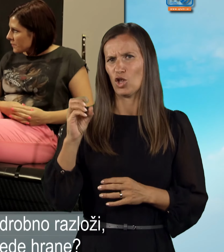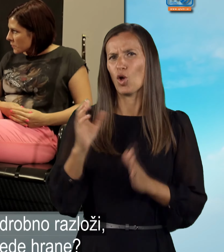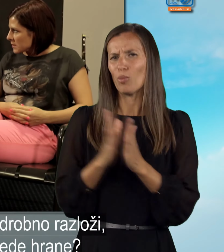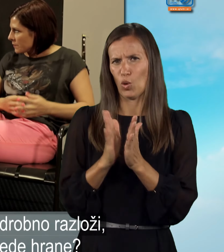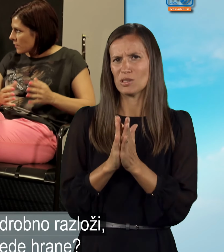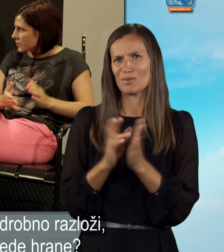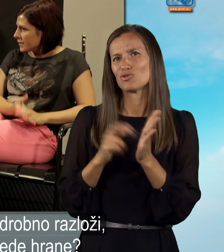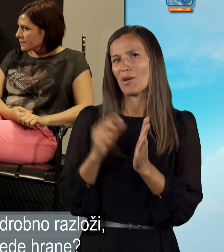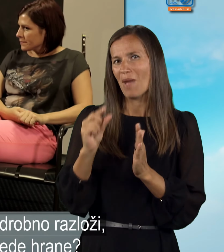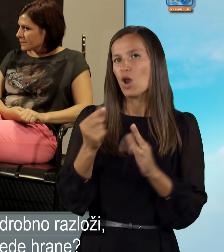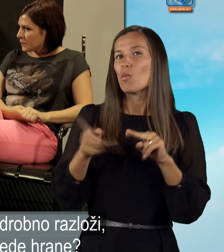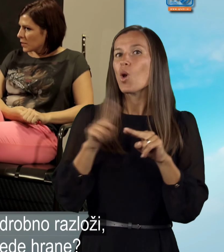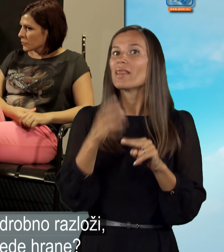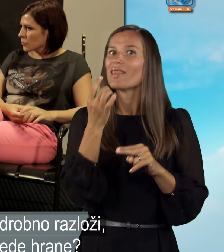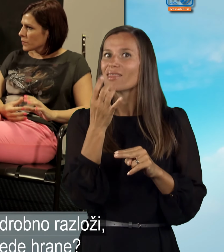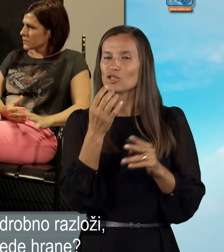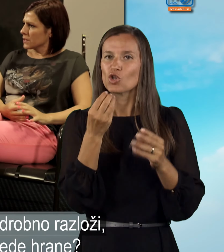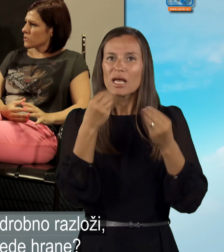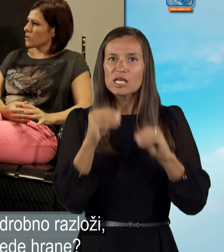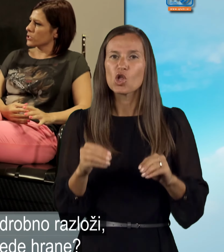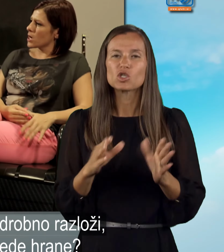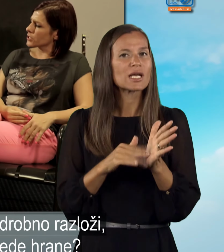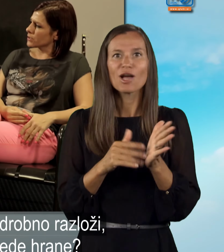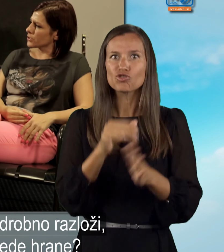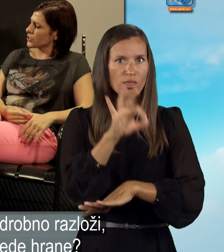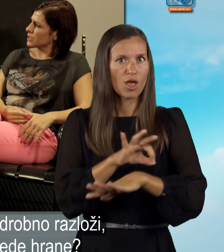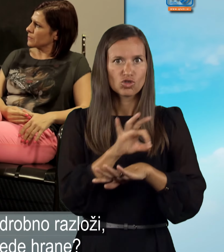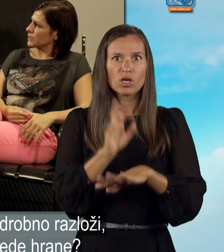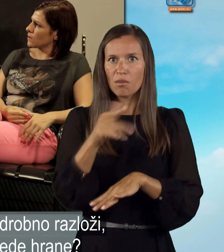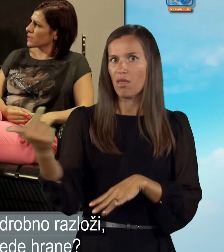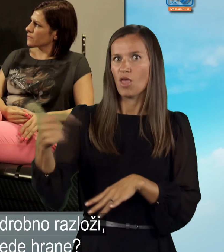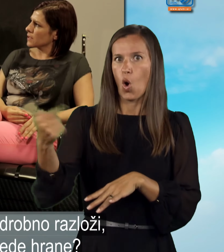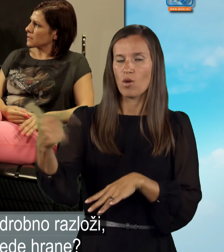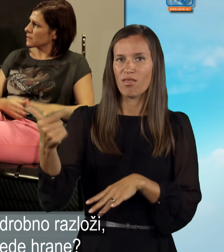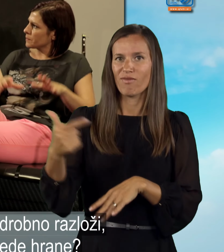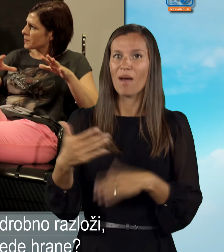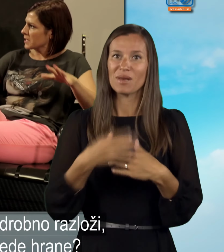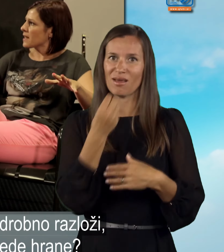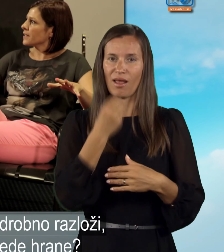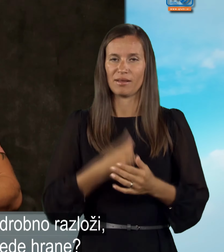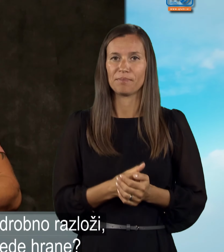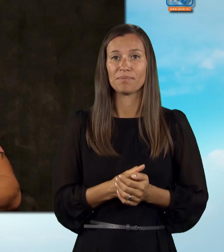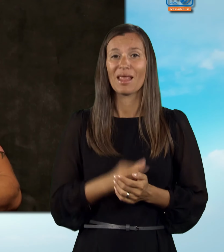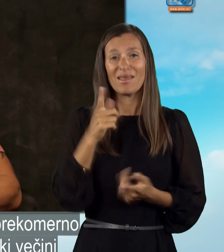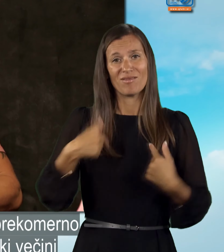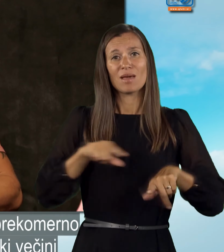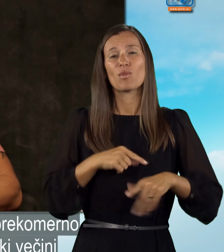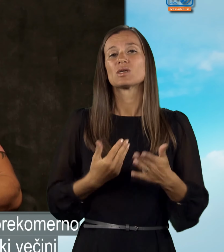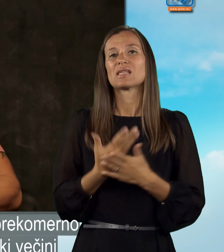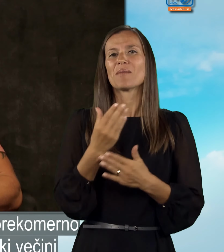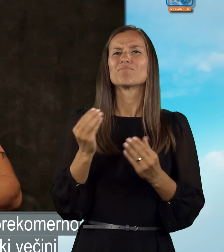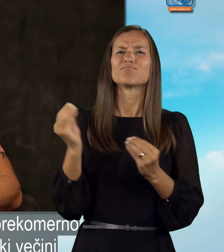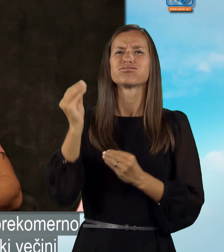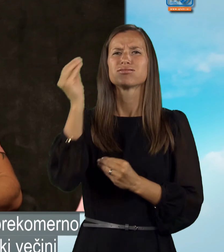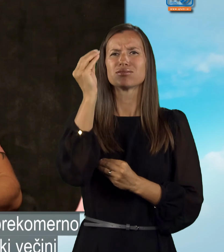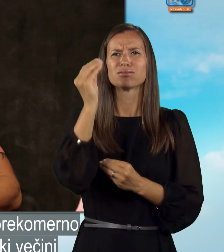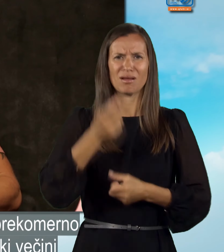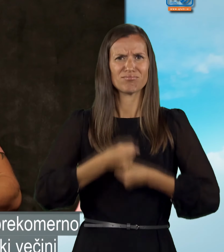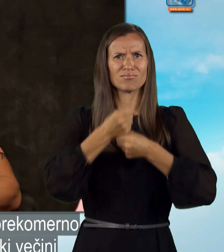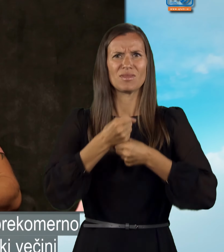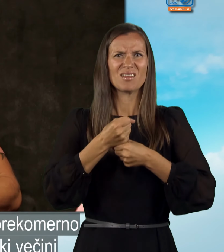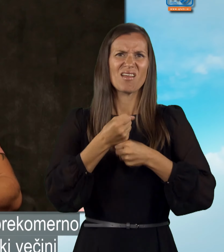Edo, daj mi prosim malo še bolj podroben ti razloži, kakšen načrt imata ona dva prehrane? Ker vemo, da so za prekomerno